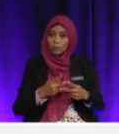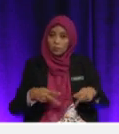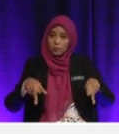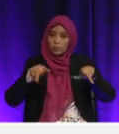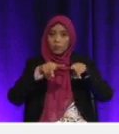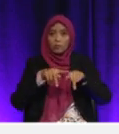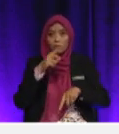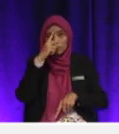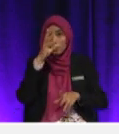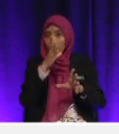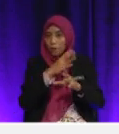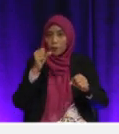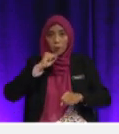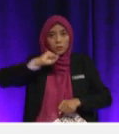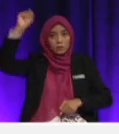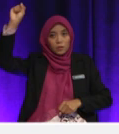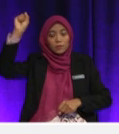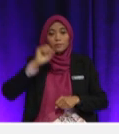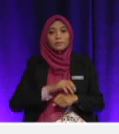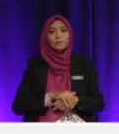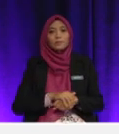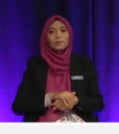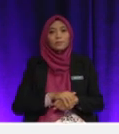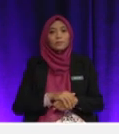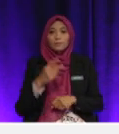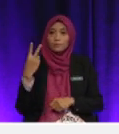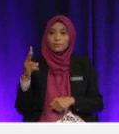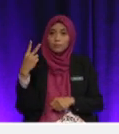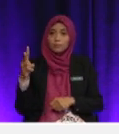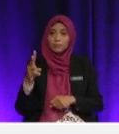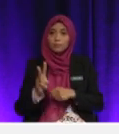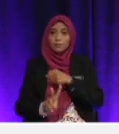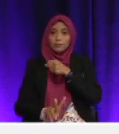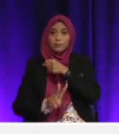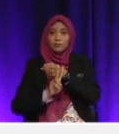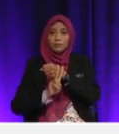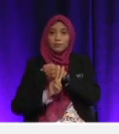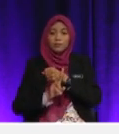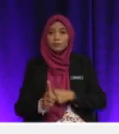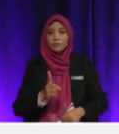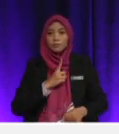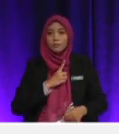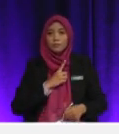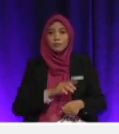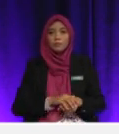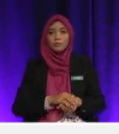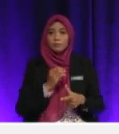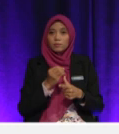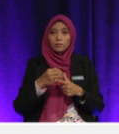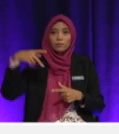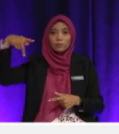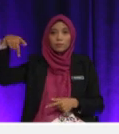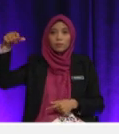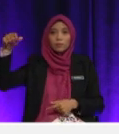kemerdekaan Tanah Melayu yang ke-12 Pati Islam setelah Melayu pas ya